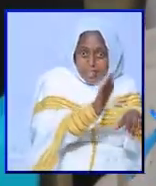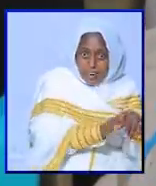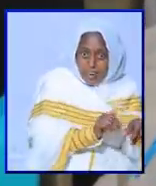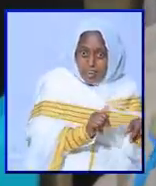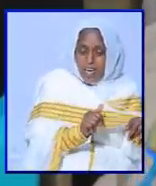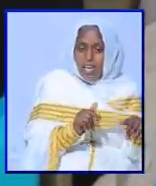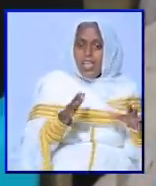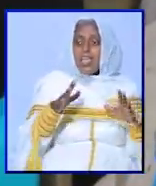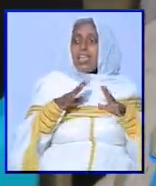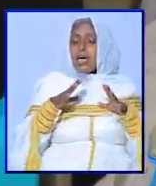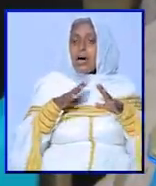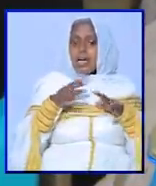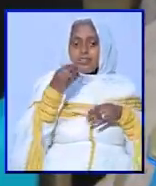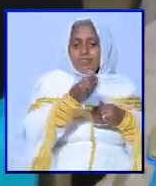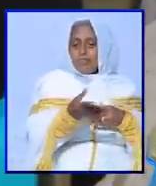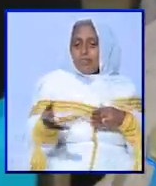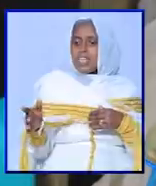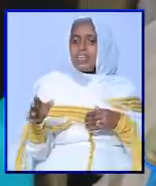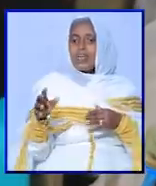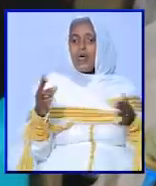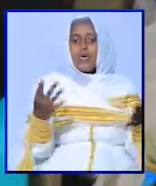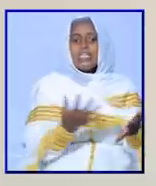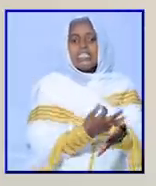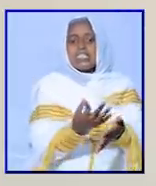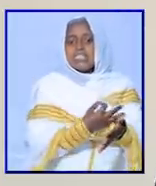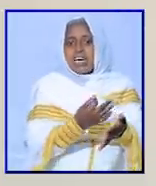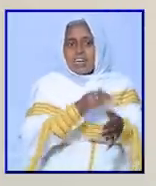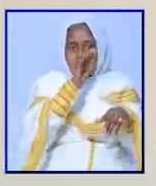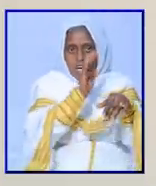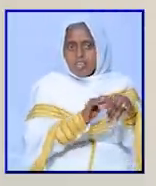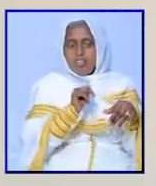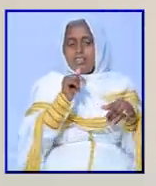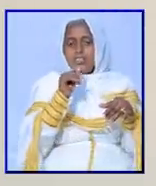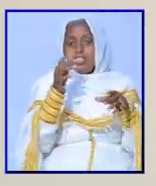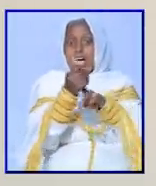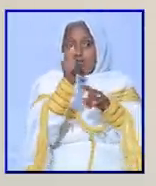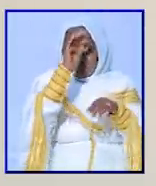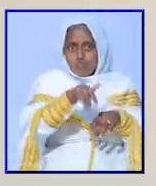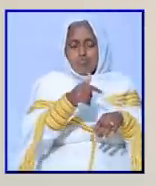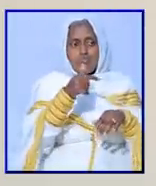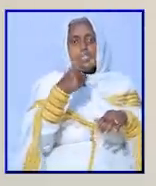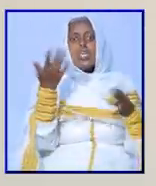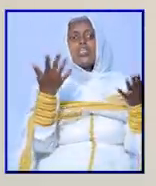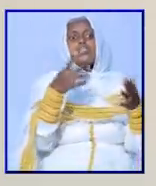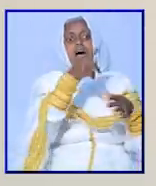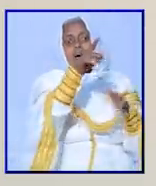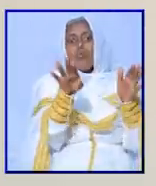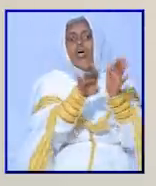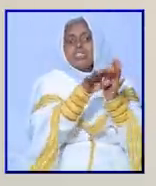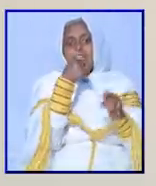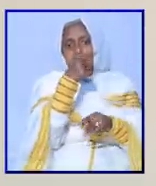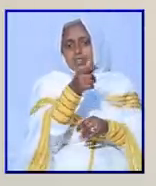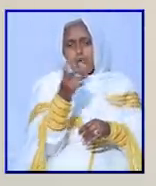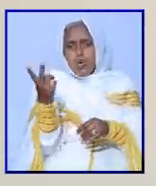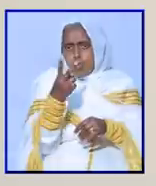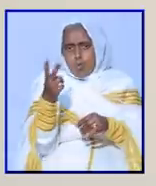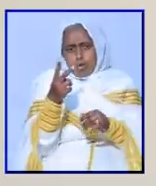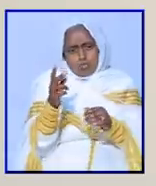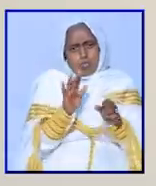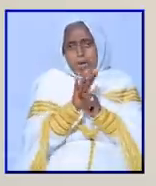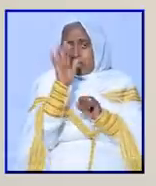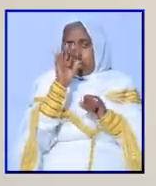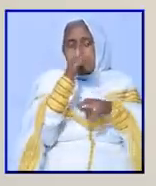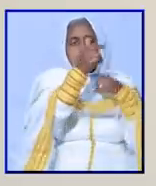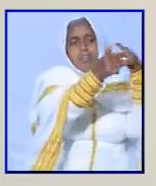ሁለታቸውንም ለበዓል የምንጎዘጉዘው ቀጠማ ይዛችሁ ነው ሂዱና ወንዝ አላችሁ ሄዱ